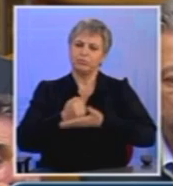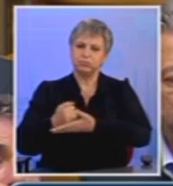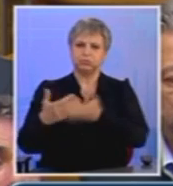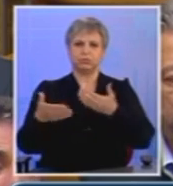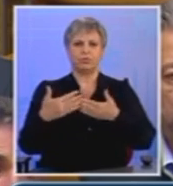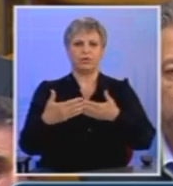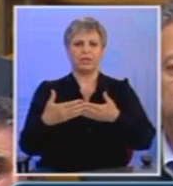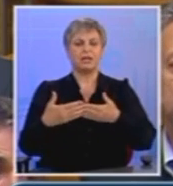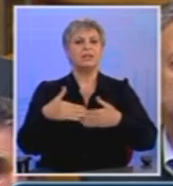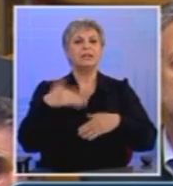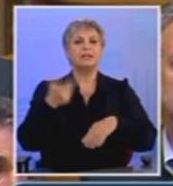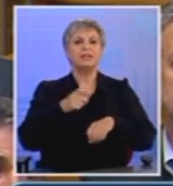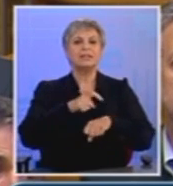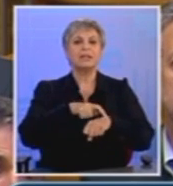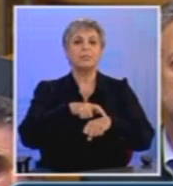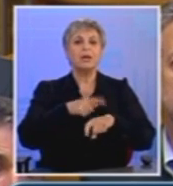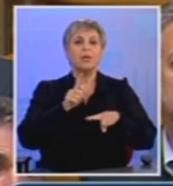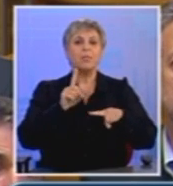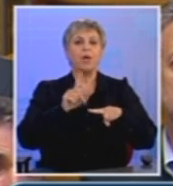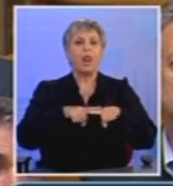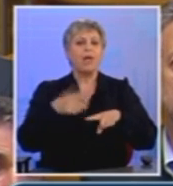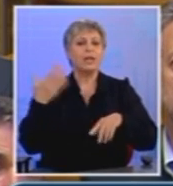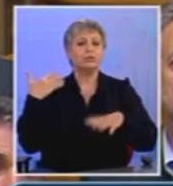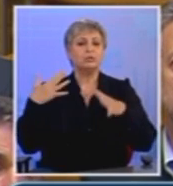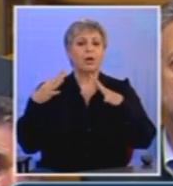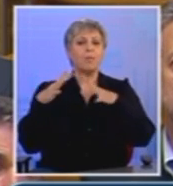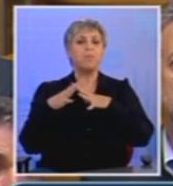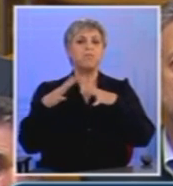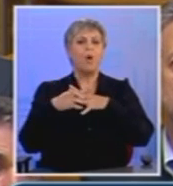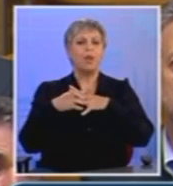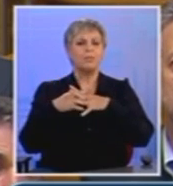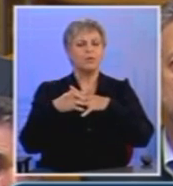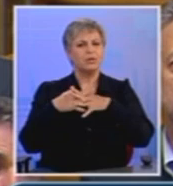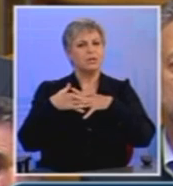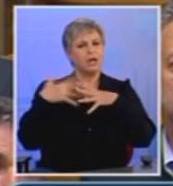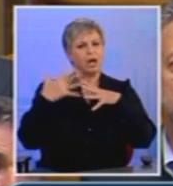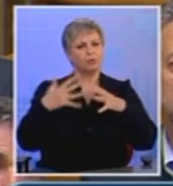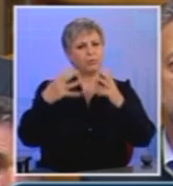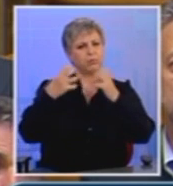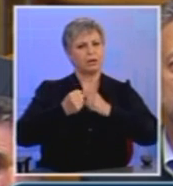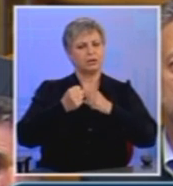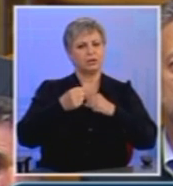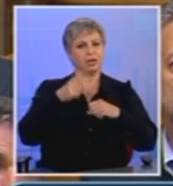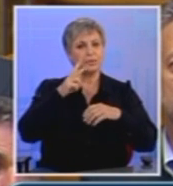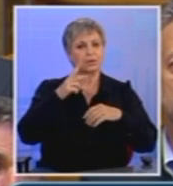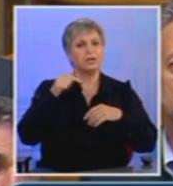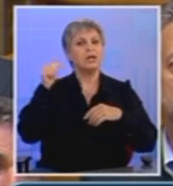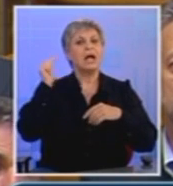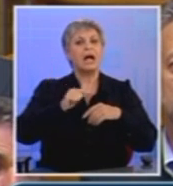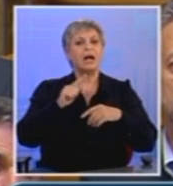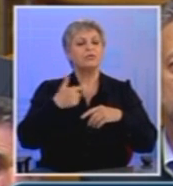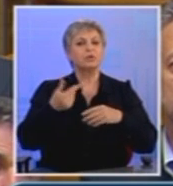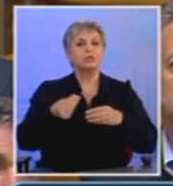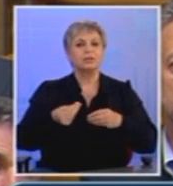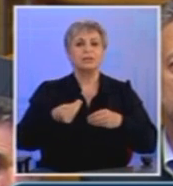ελλάδα που βγαινε απ τον απ την κατοχή έδωσε τη δυνατότητα στη λεηλατημένη από